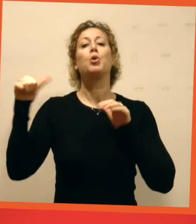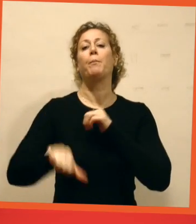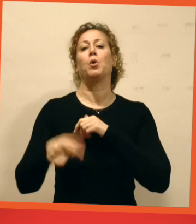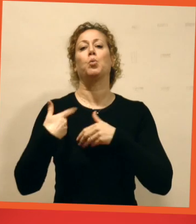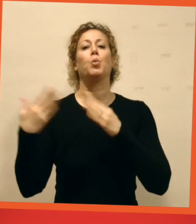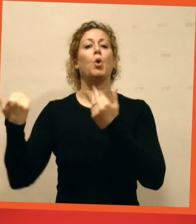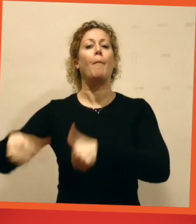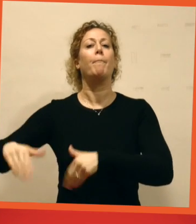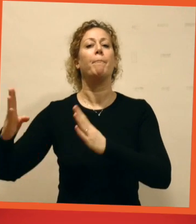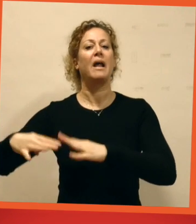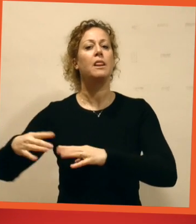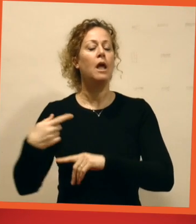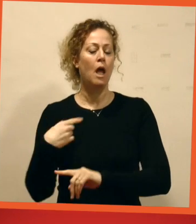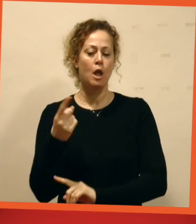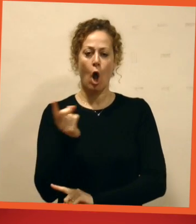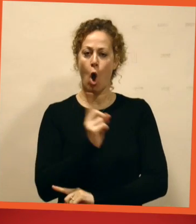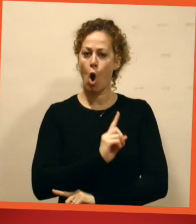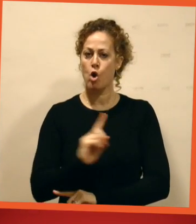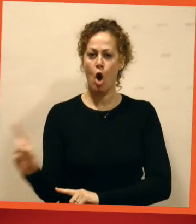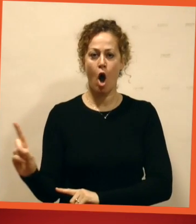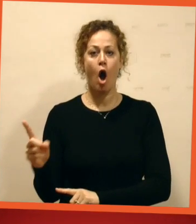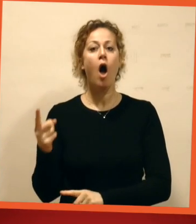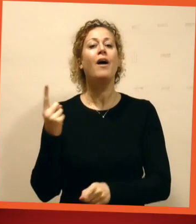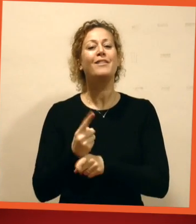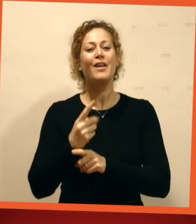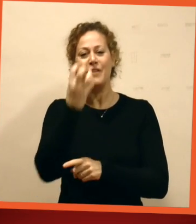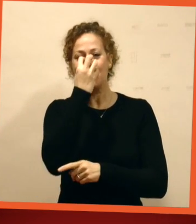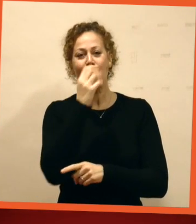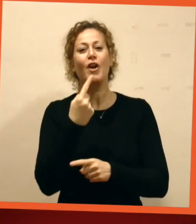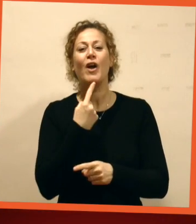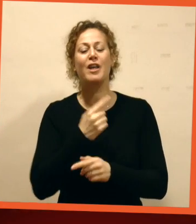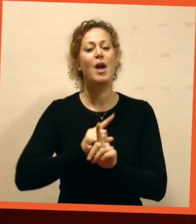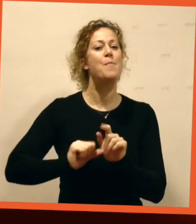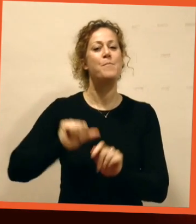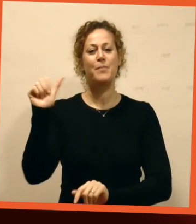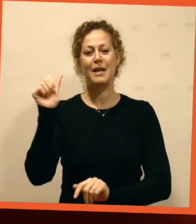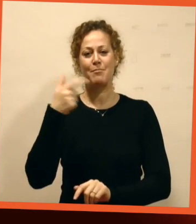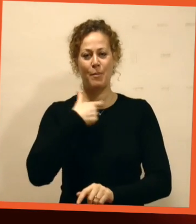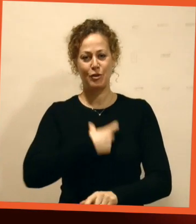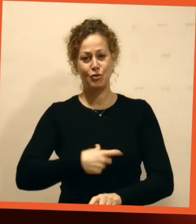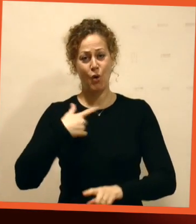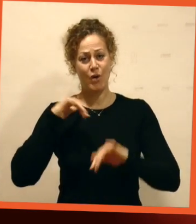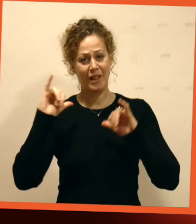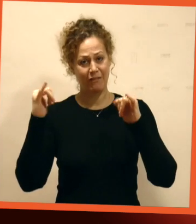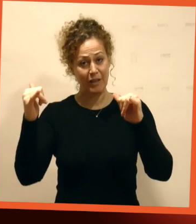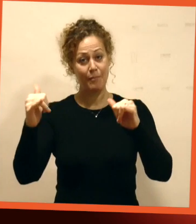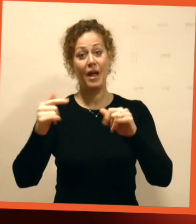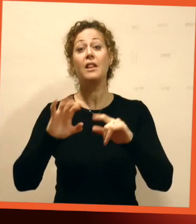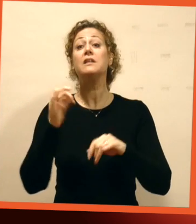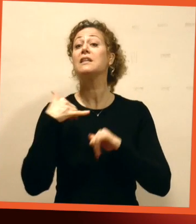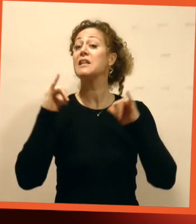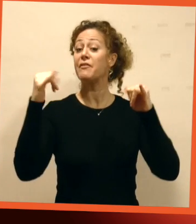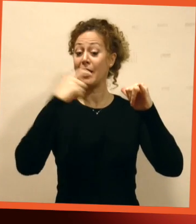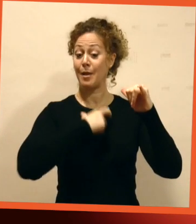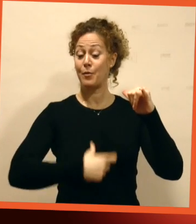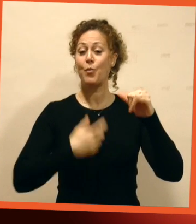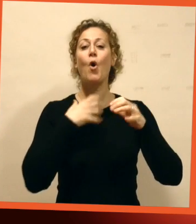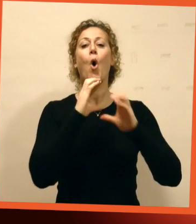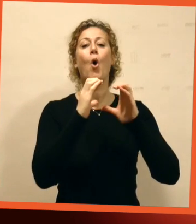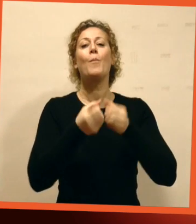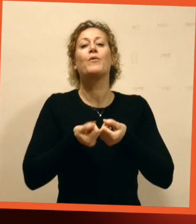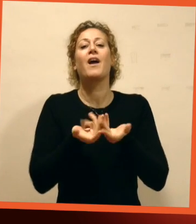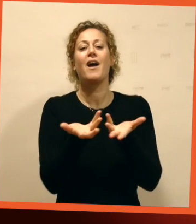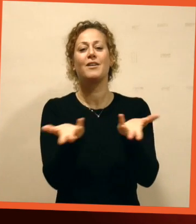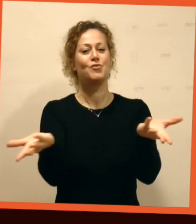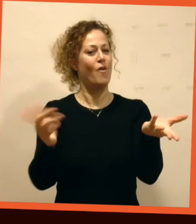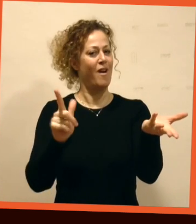No, nel circo devi divertirti tu, perché se non ti diverti tu non comunichi agli altri, devi divertirsi